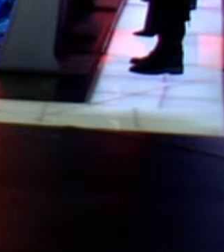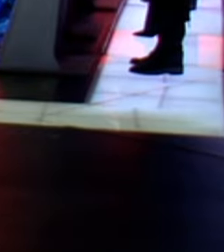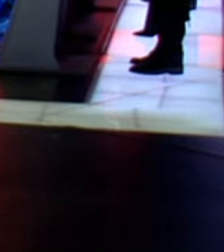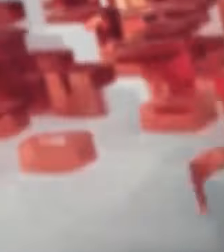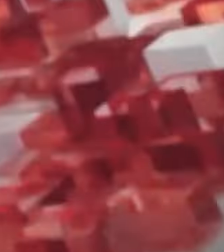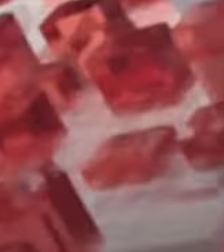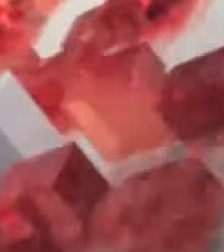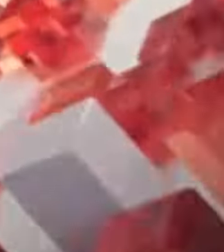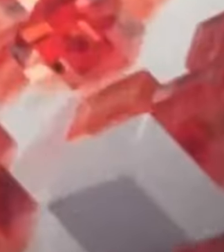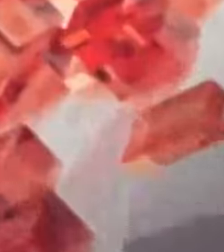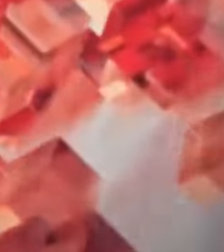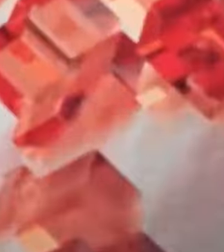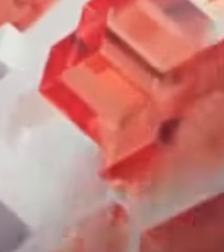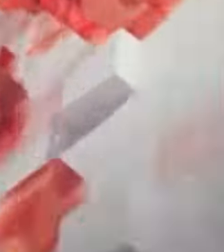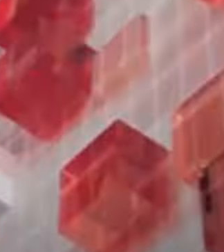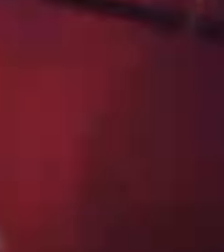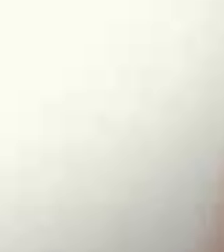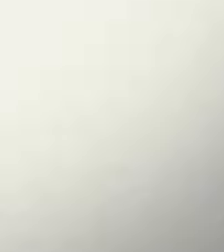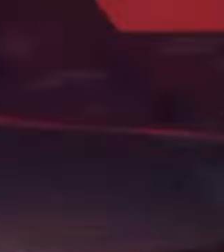алейкум.